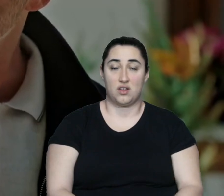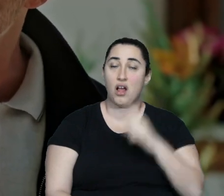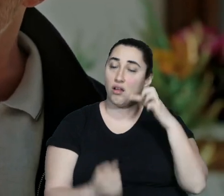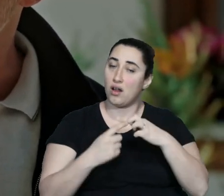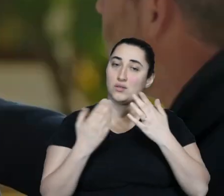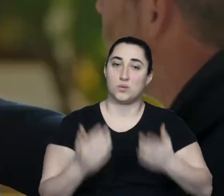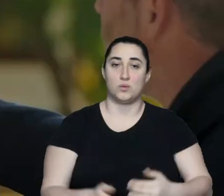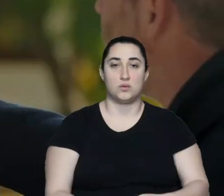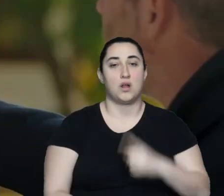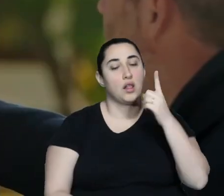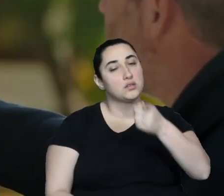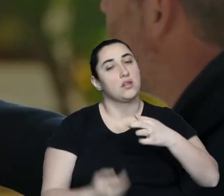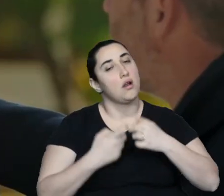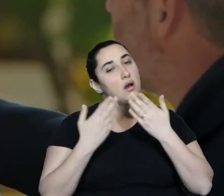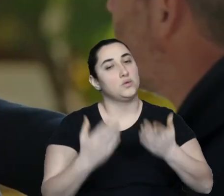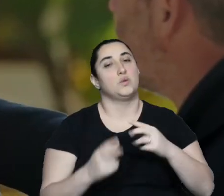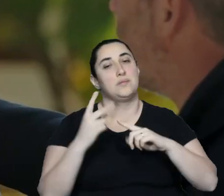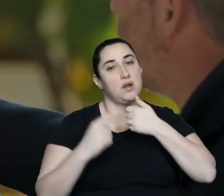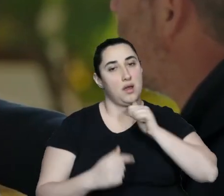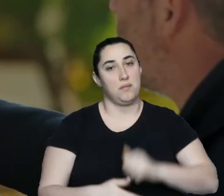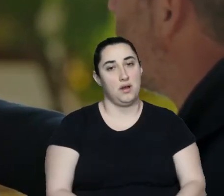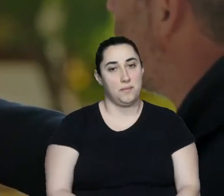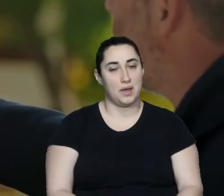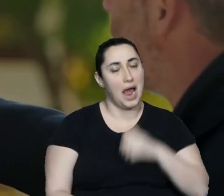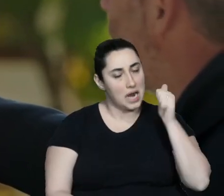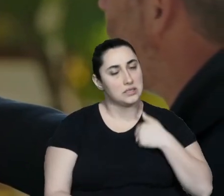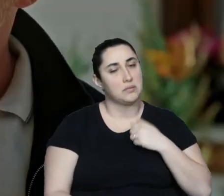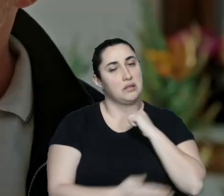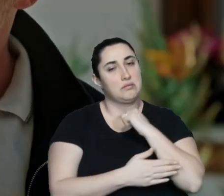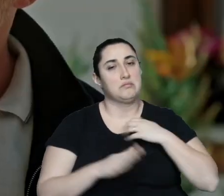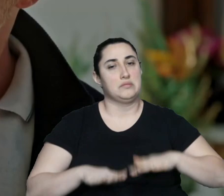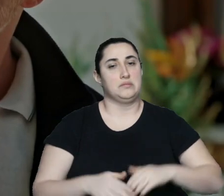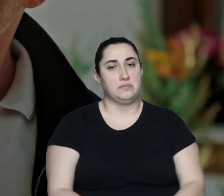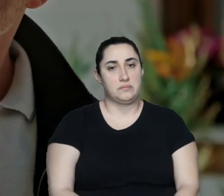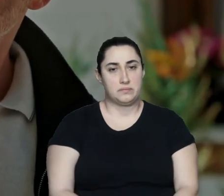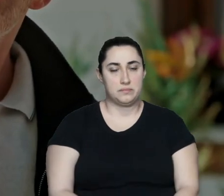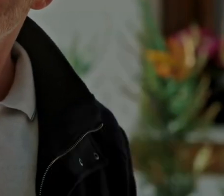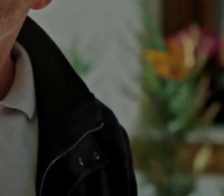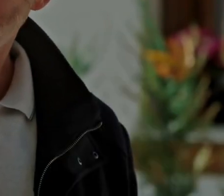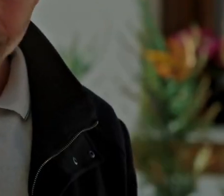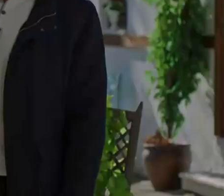Allah razı olsun. Allah senden de razı olsun İbrahim abi. Her zaman yanınızdayım.